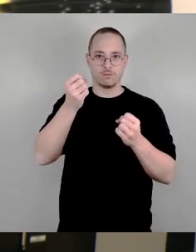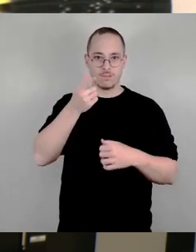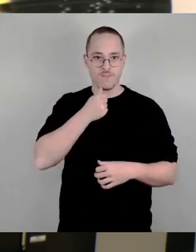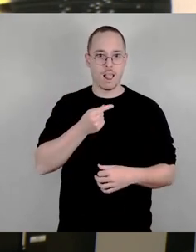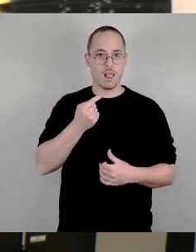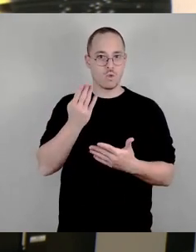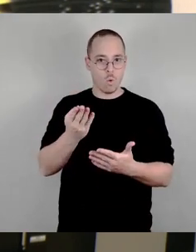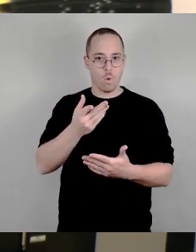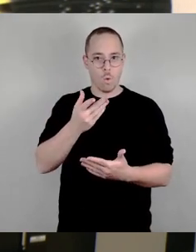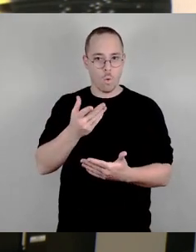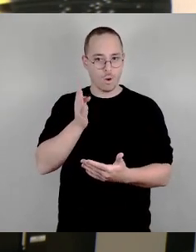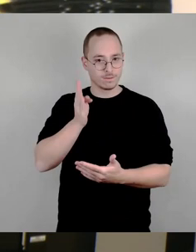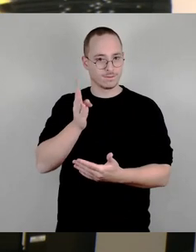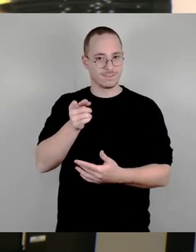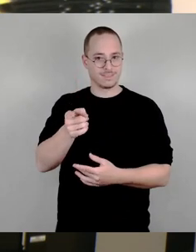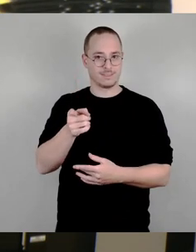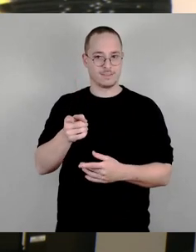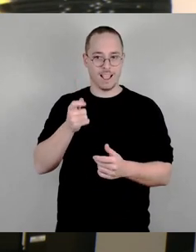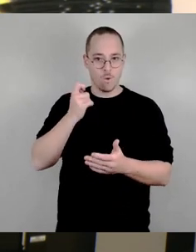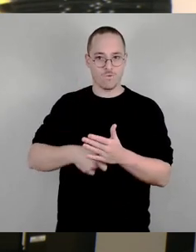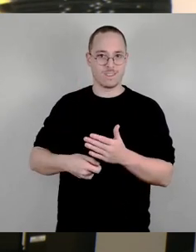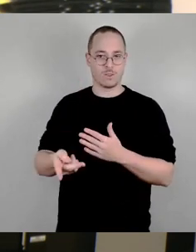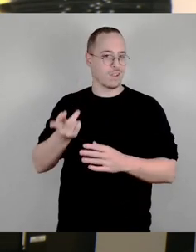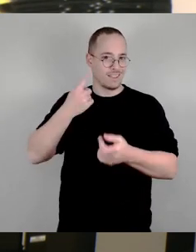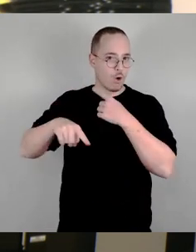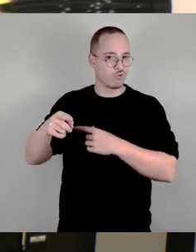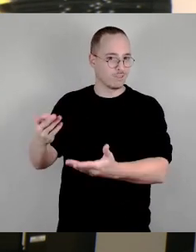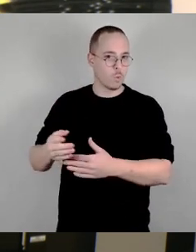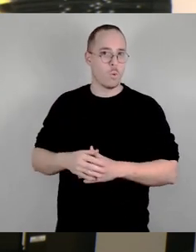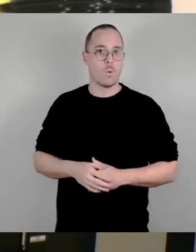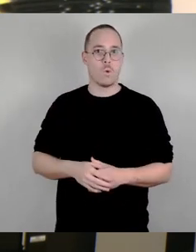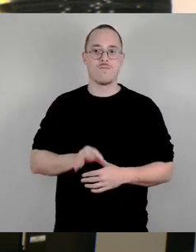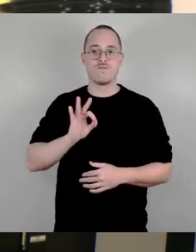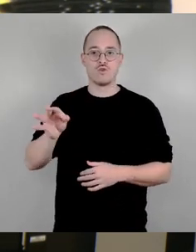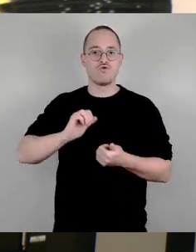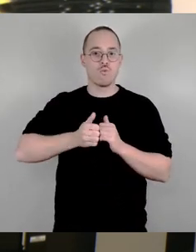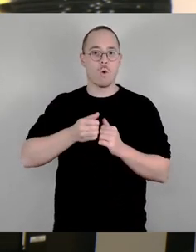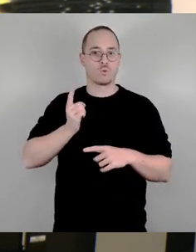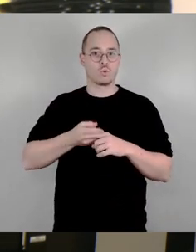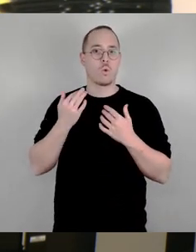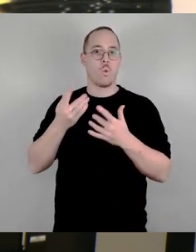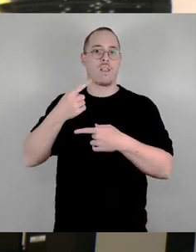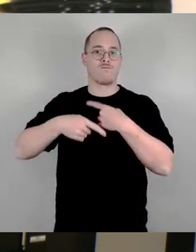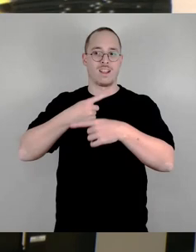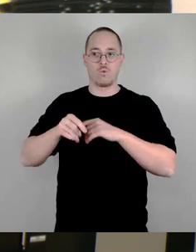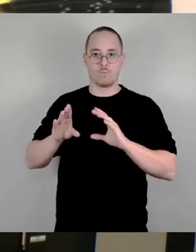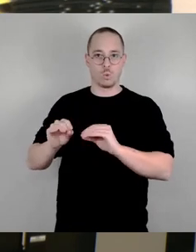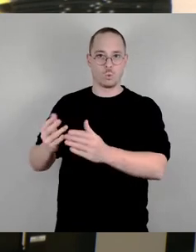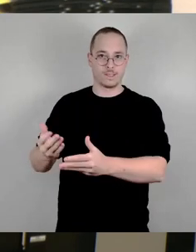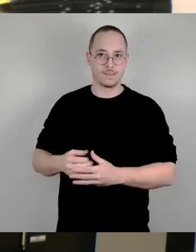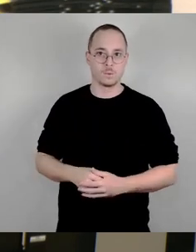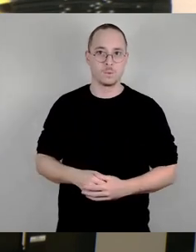Fläche zu erwerben und für Sport- und Grünentwicklung zu nutzen. Ich erinnere daran, dass halt Ausgleichsmaßnahmen für den